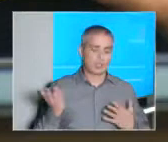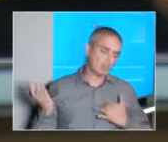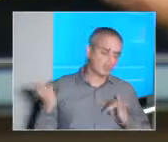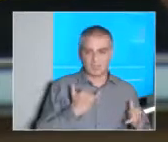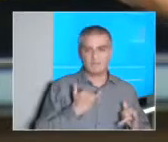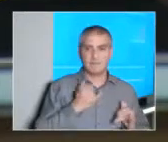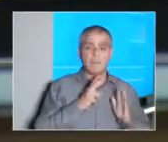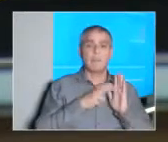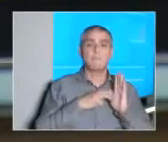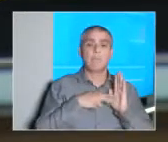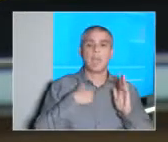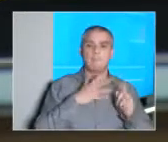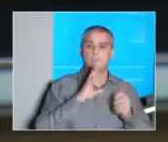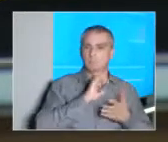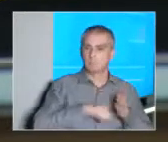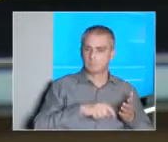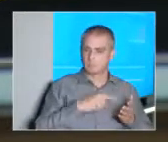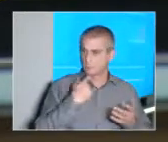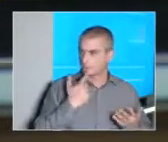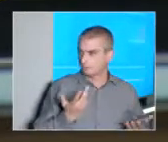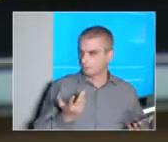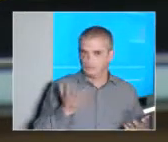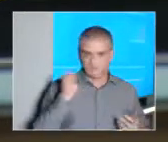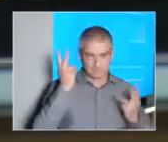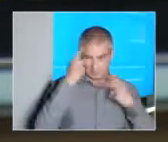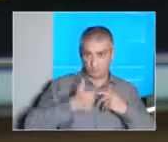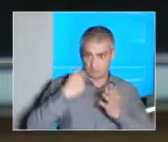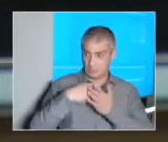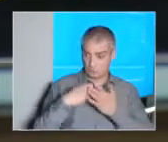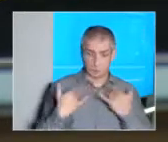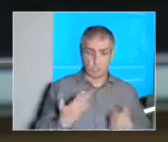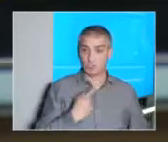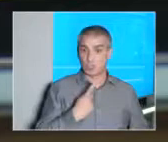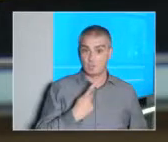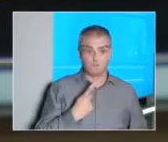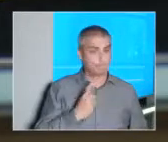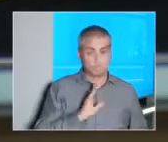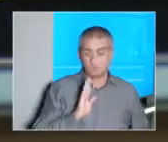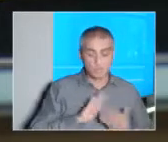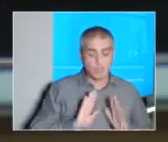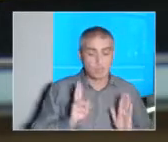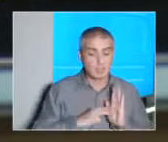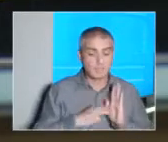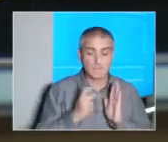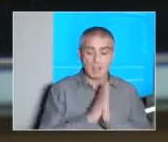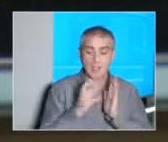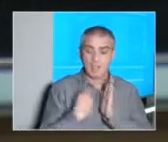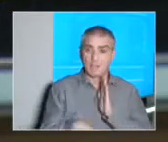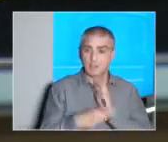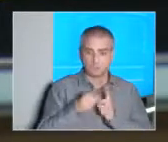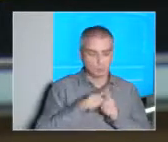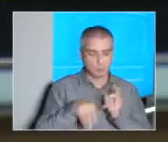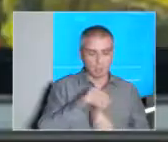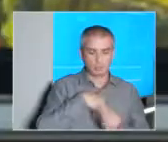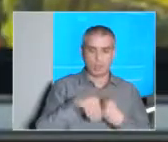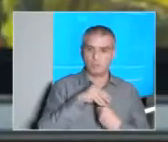את זה מהמעם שנגזור לך. אמרתי, אבל היה סיכוי עם שר האוצר די היום, שלא נוגעים במעם. יש כאן תחבולות,